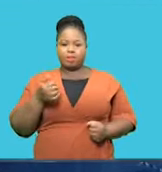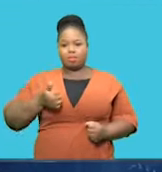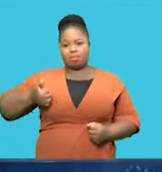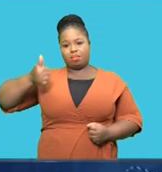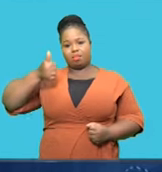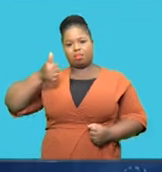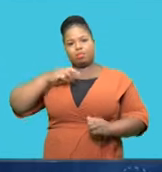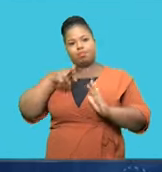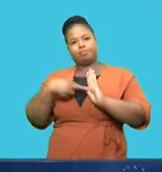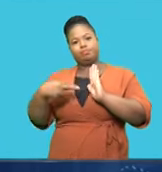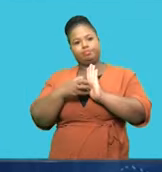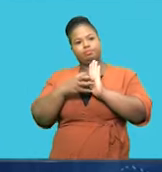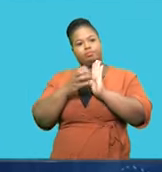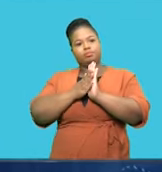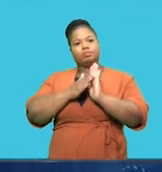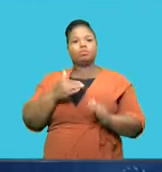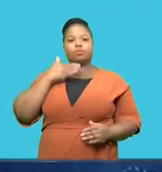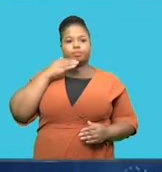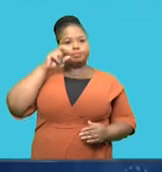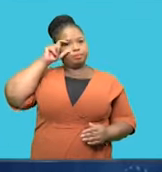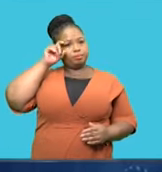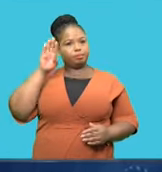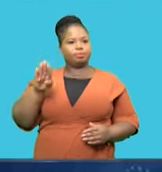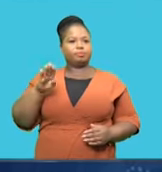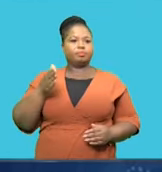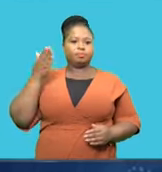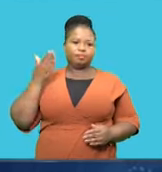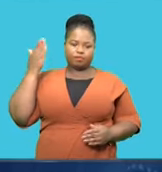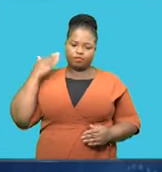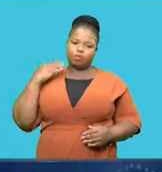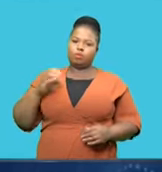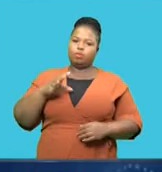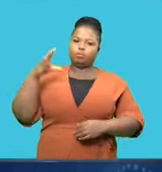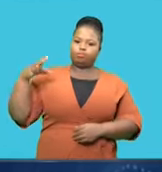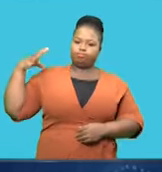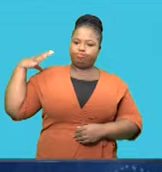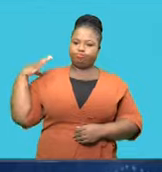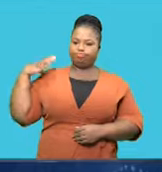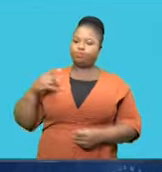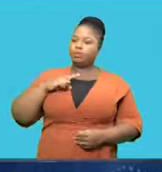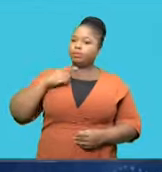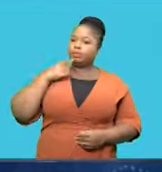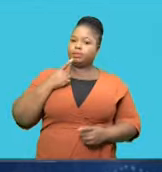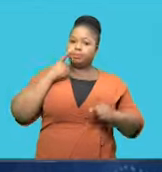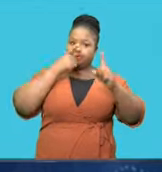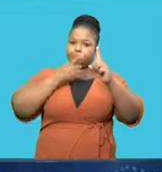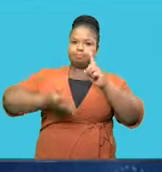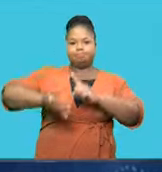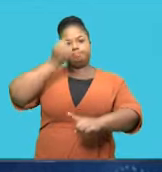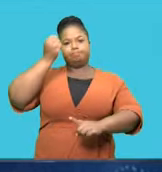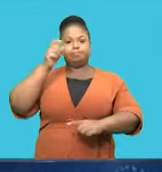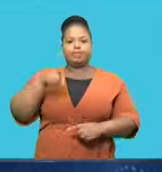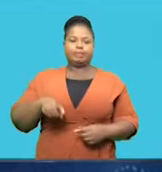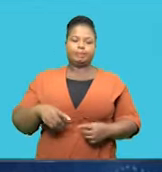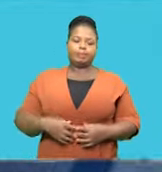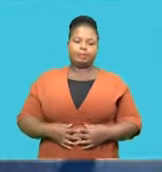nakwisiqubulo umntwana akaphindangene asishiye naso sokuthi siyonqoba